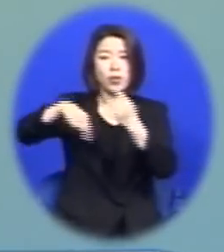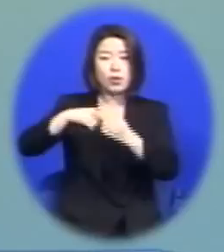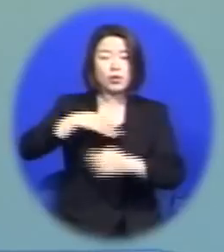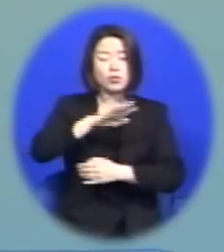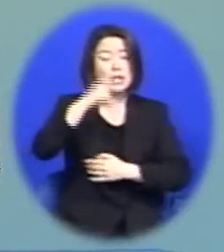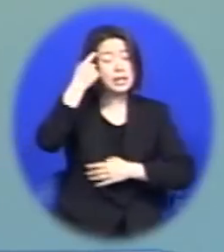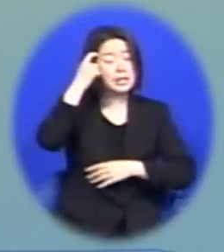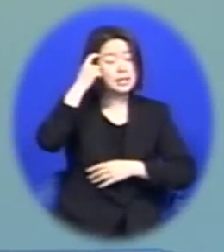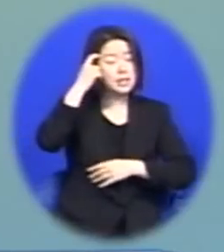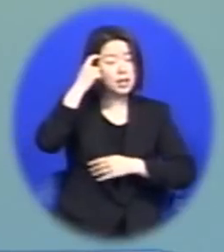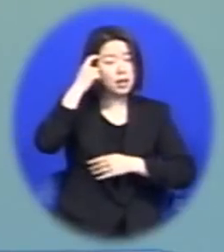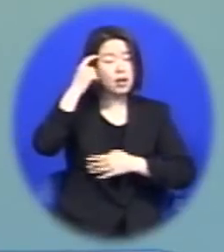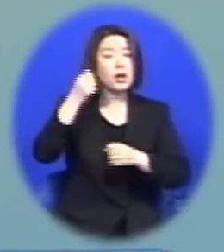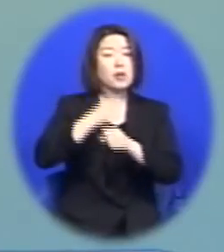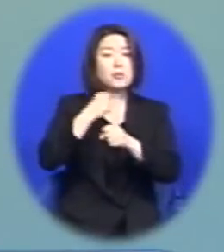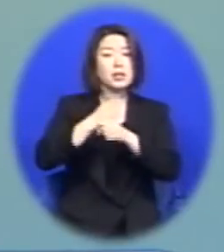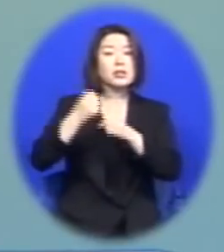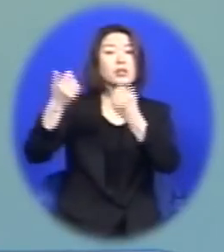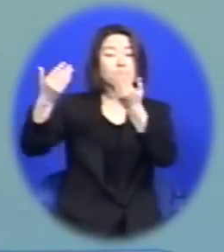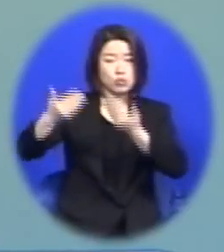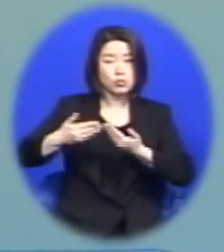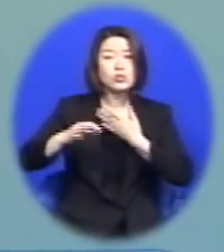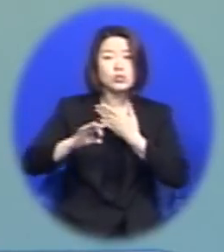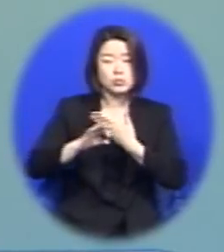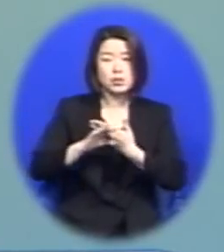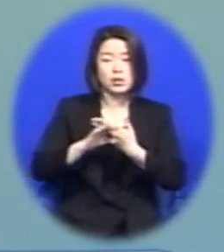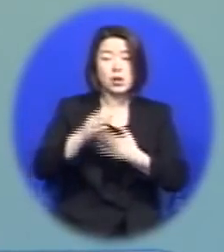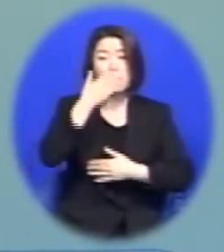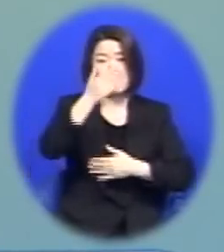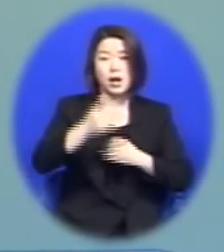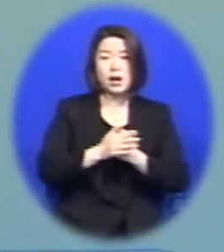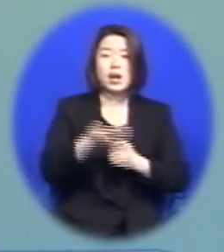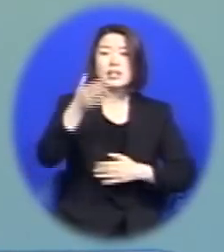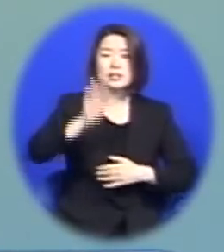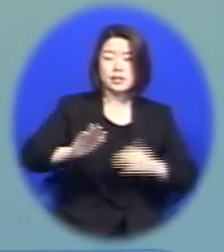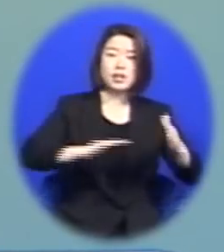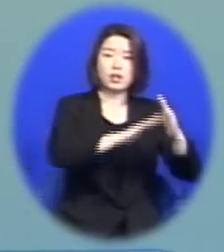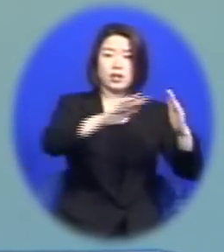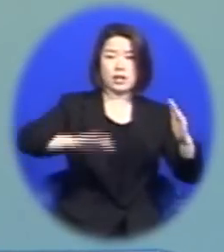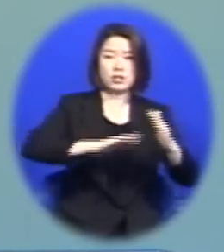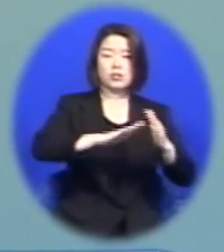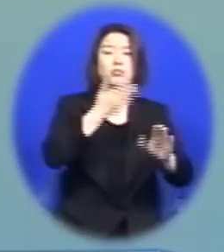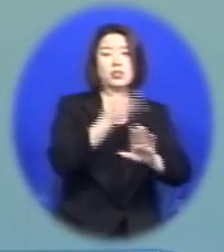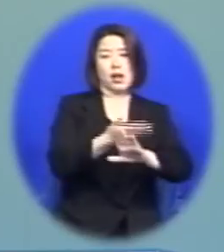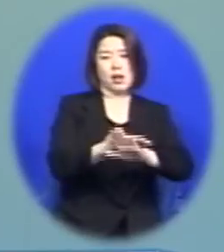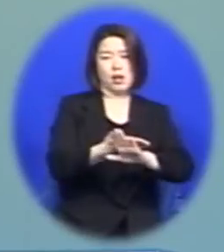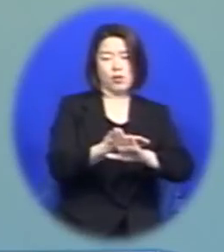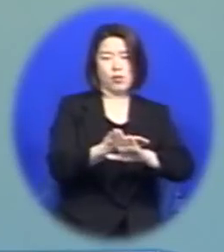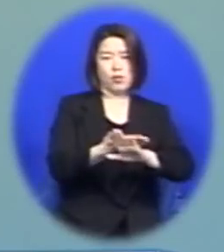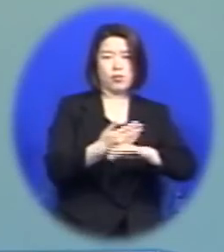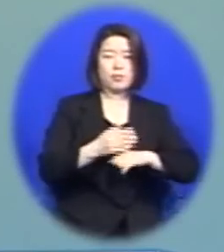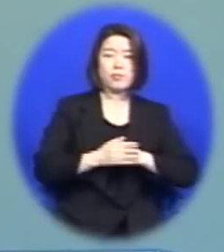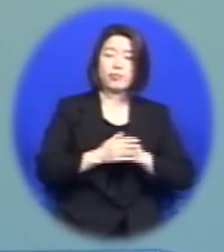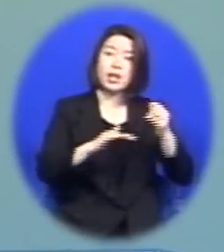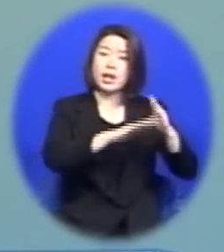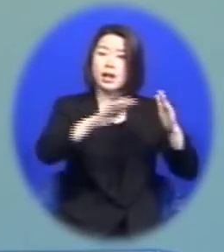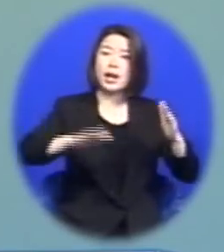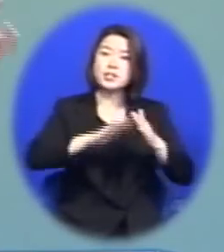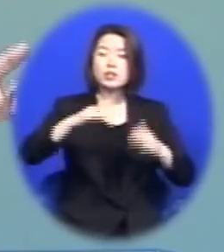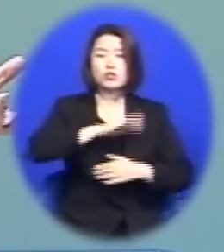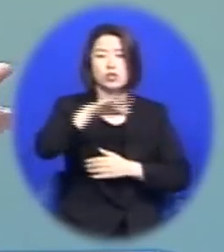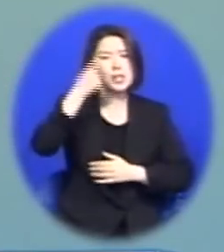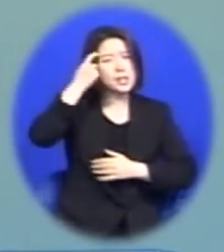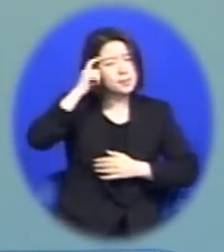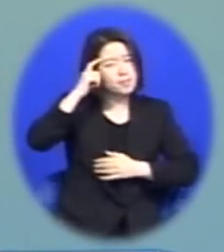아이디어를 만들어서 하면 된다는 뜻이에요 그런데 가정은 달라요 과정은 가정은 우리가